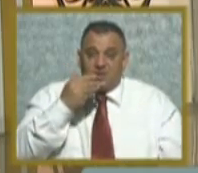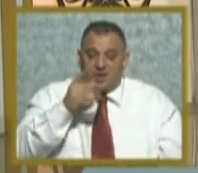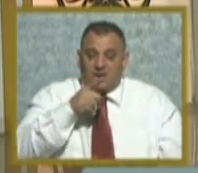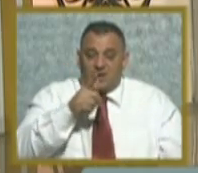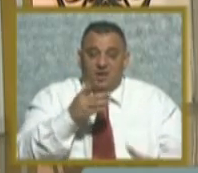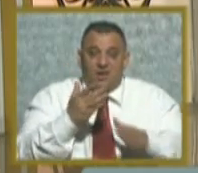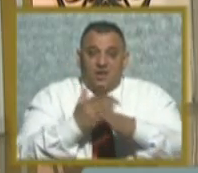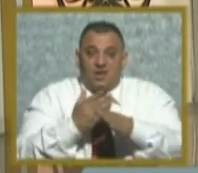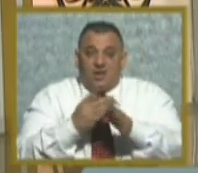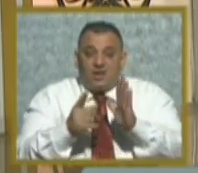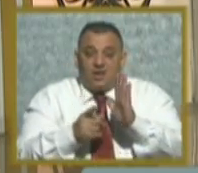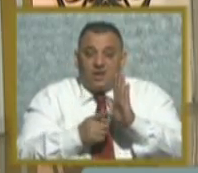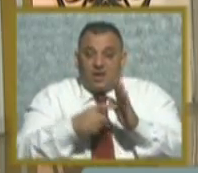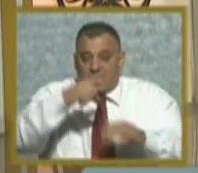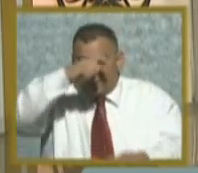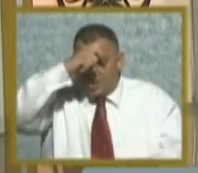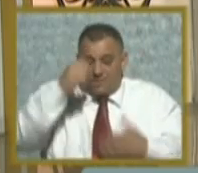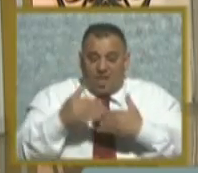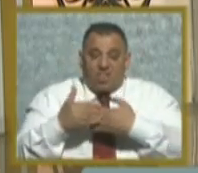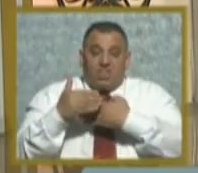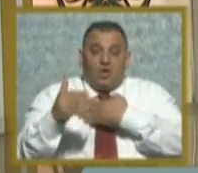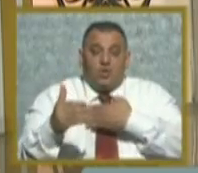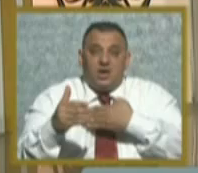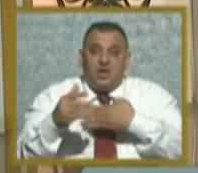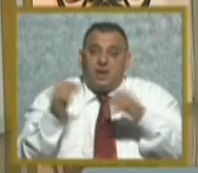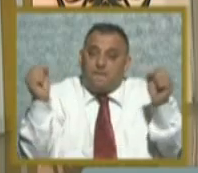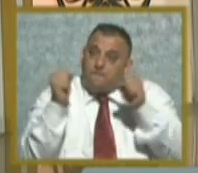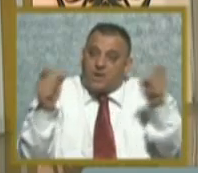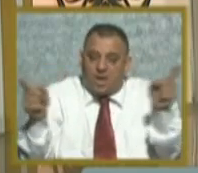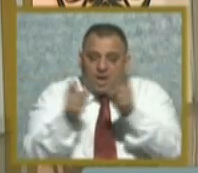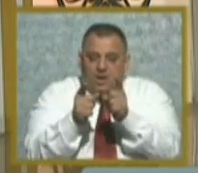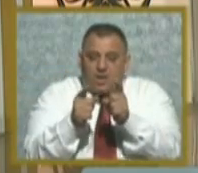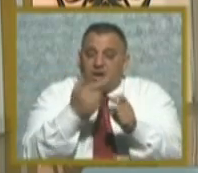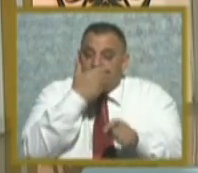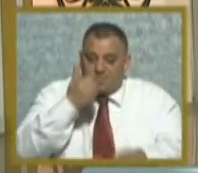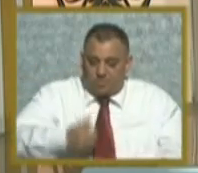لانه في فصل الصيف النهار طويل ايه طيب